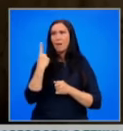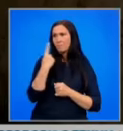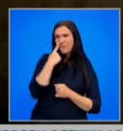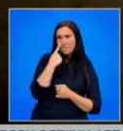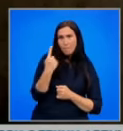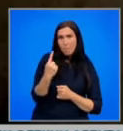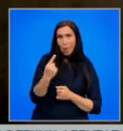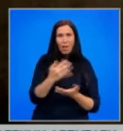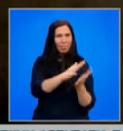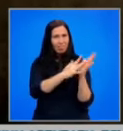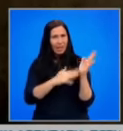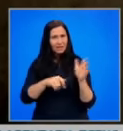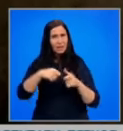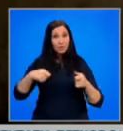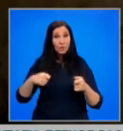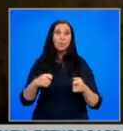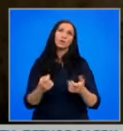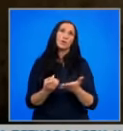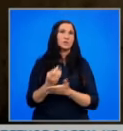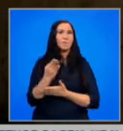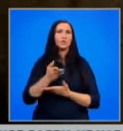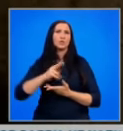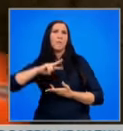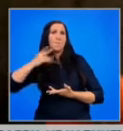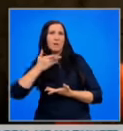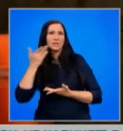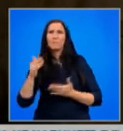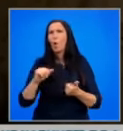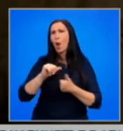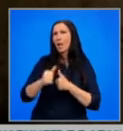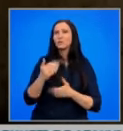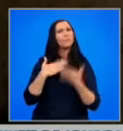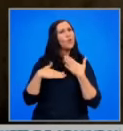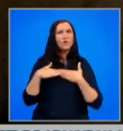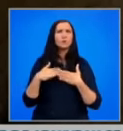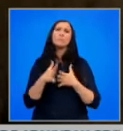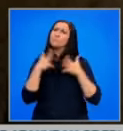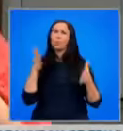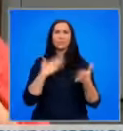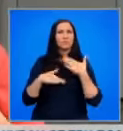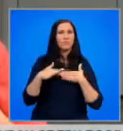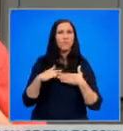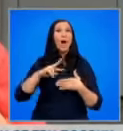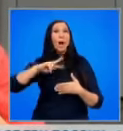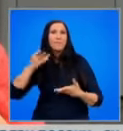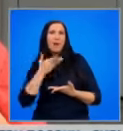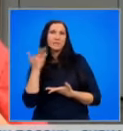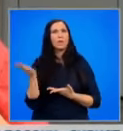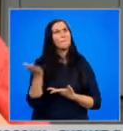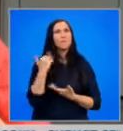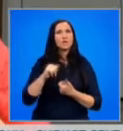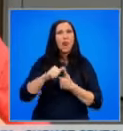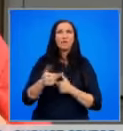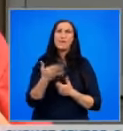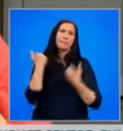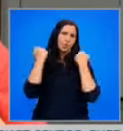обаче като тръгне да се преразказва и е доста лесно. Доволна си? Ами да, доста съм доволна. Преразказа беше лесен, нямаше